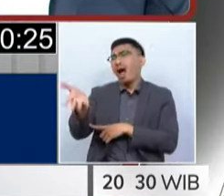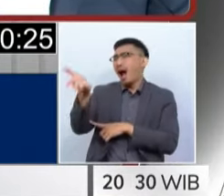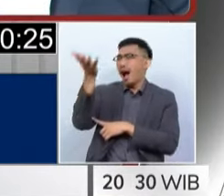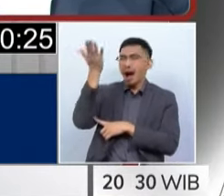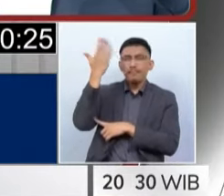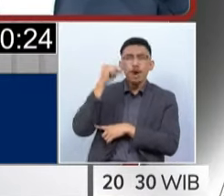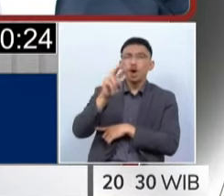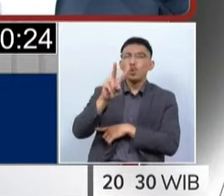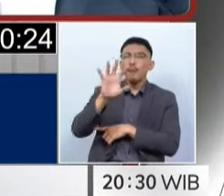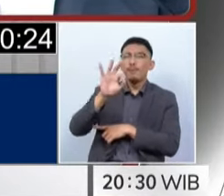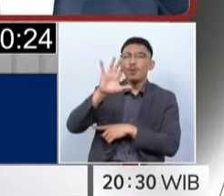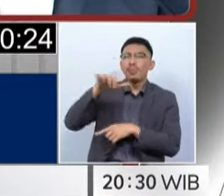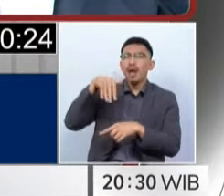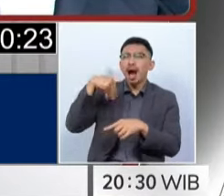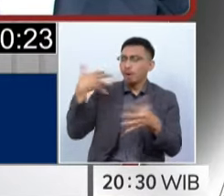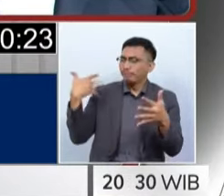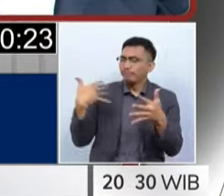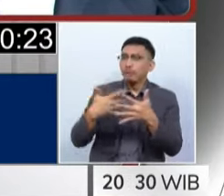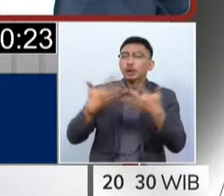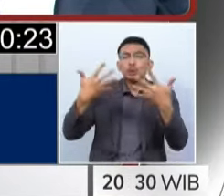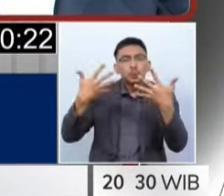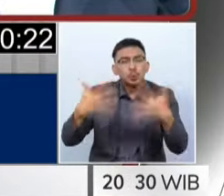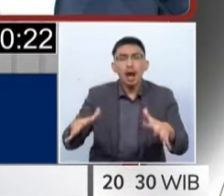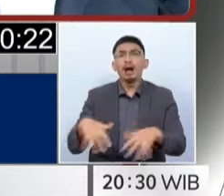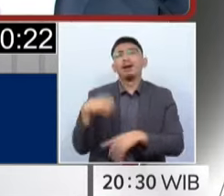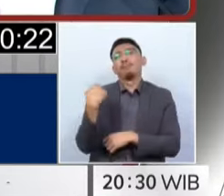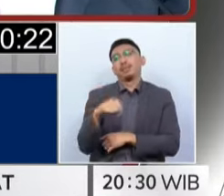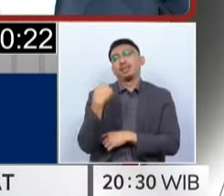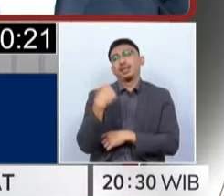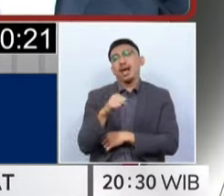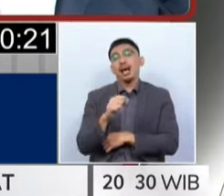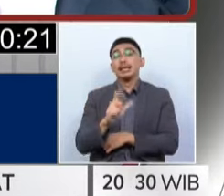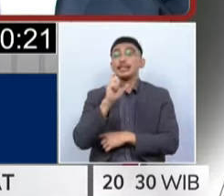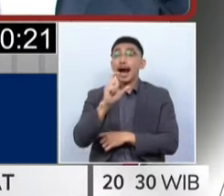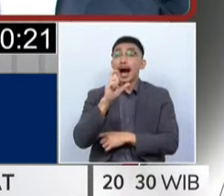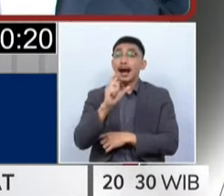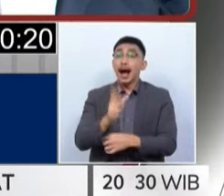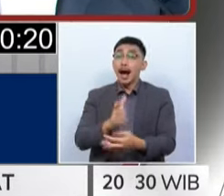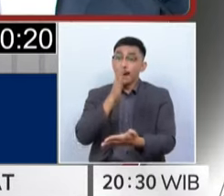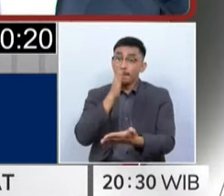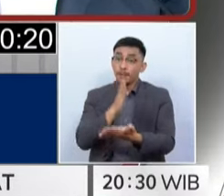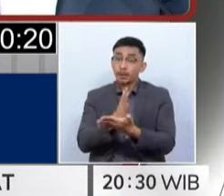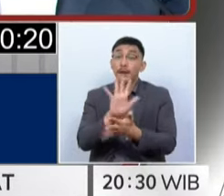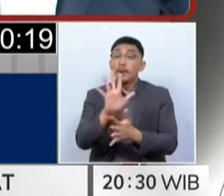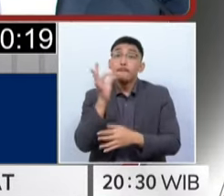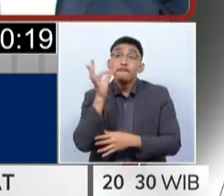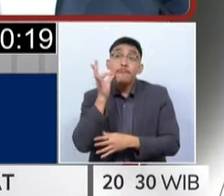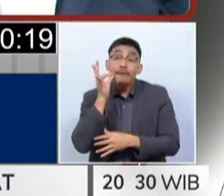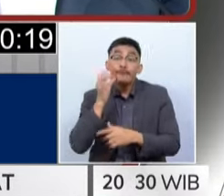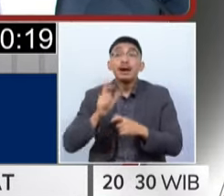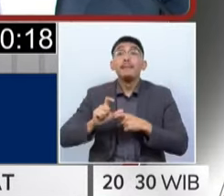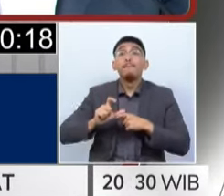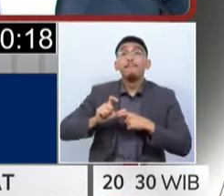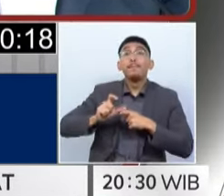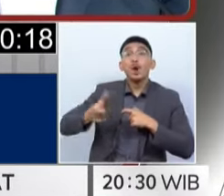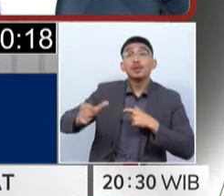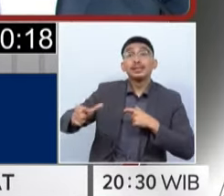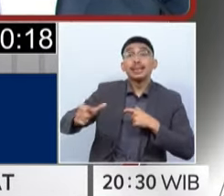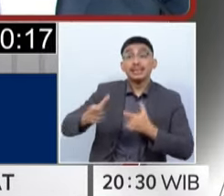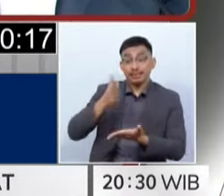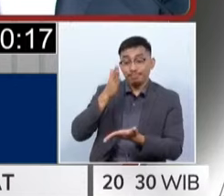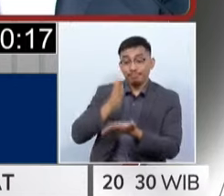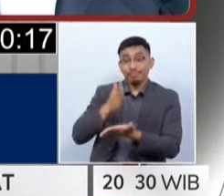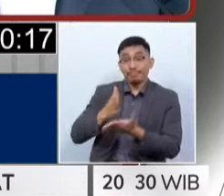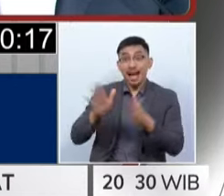selesai maka pengambilan keputusannya Maf proses pengambilan keputusan di Asean itulah yang mesti juga kita